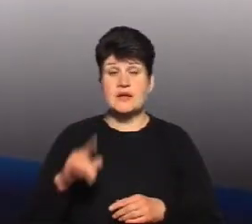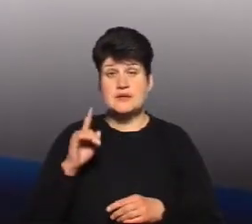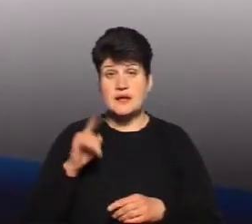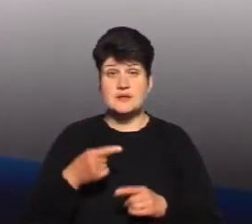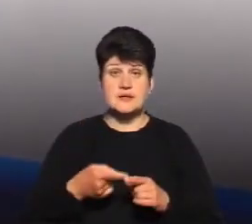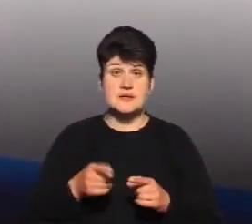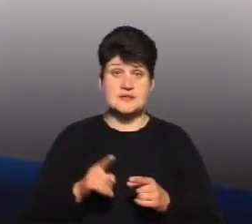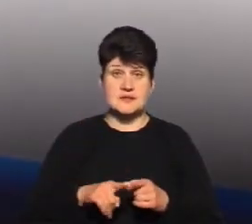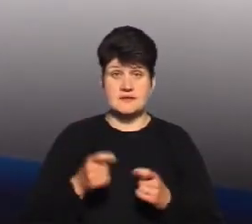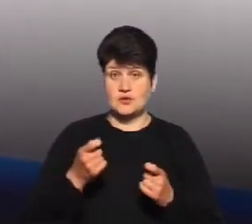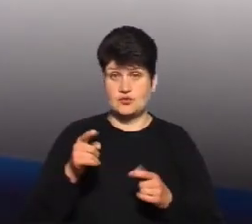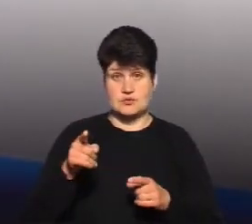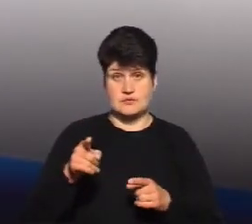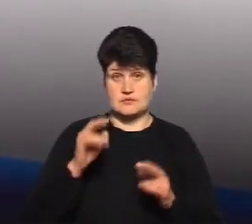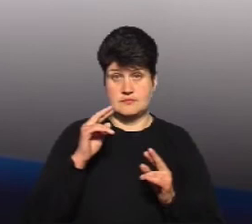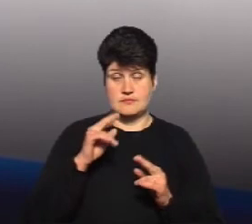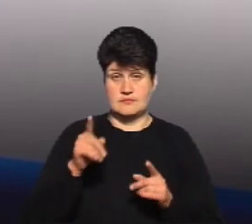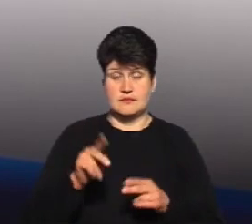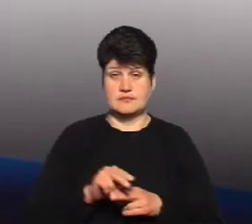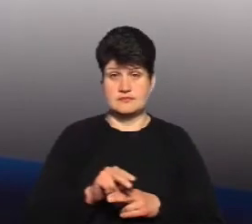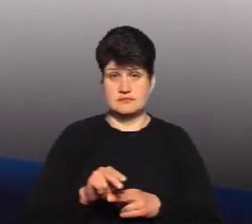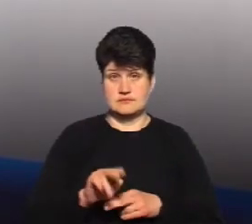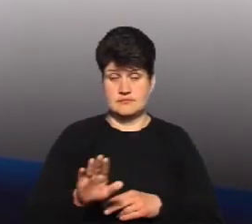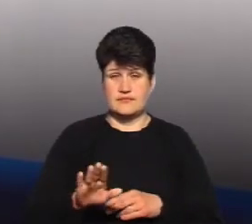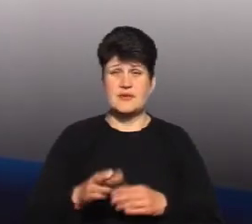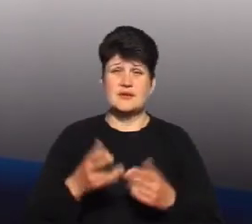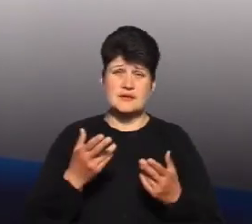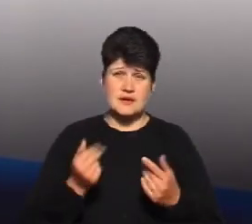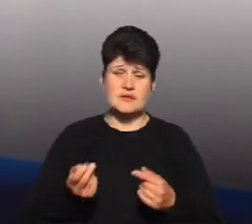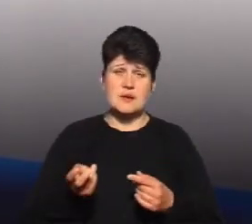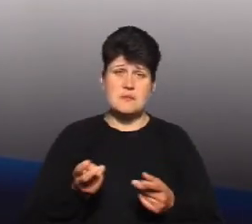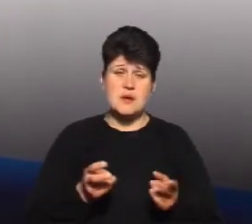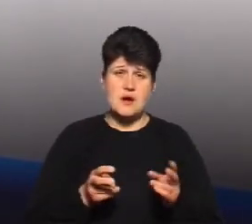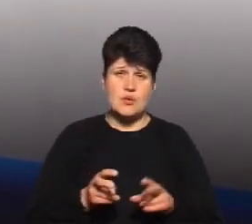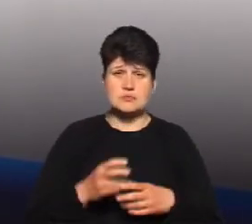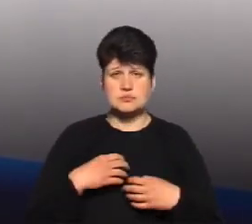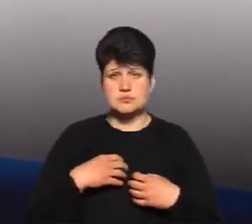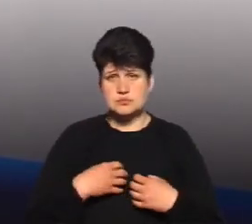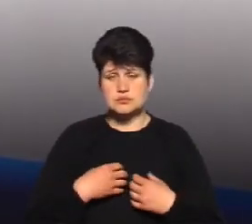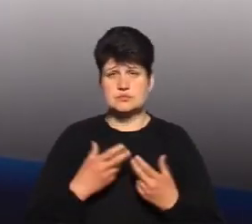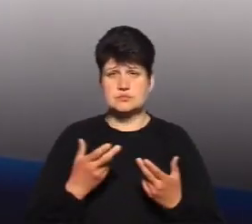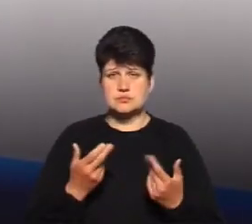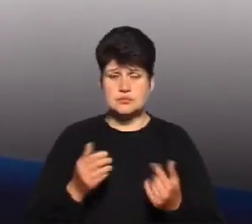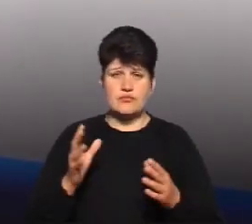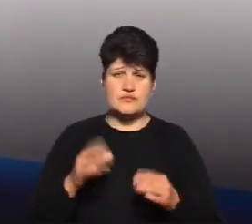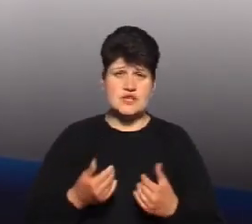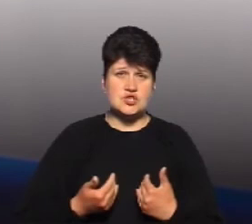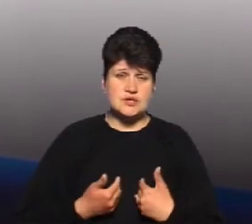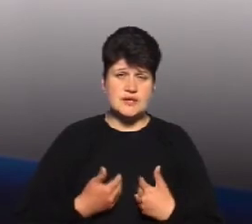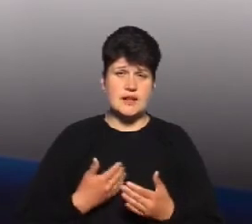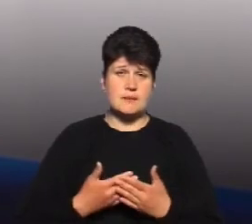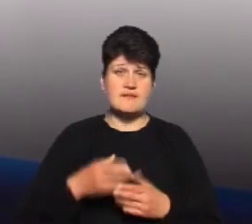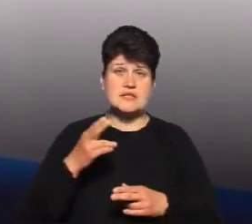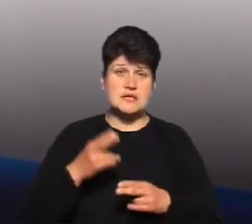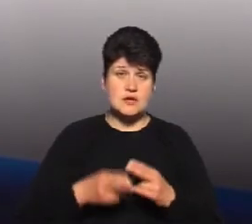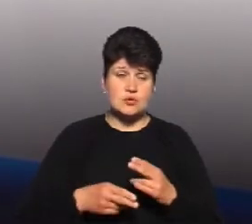трішки стереотипи поправлю, тому що, ну, звісно, вони приходять такі більш засмучені, все, життя, напевно, закінчилося, ми вийшли на